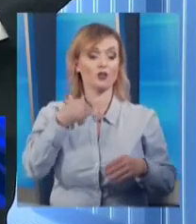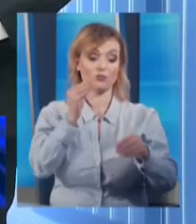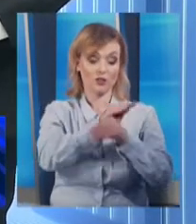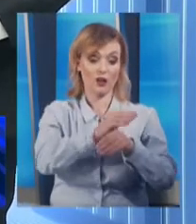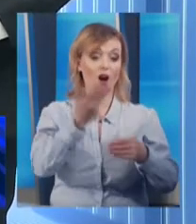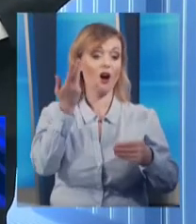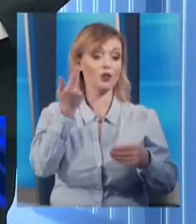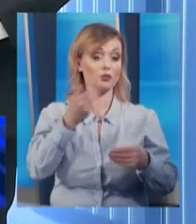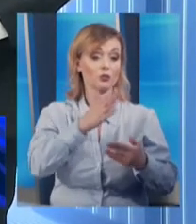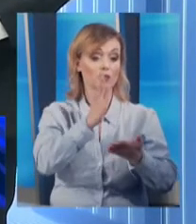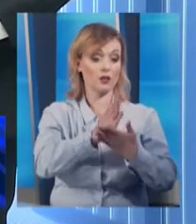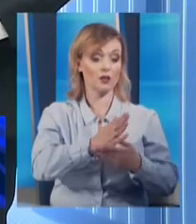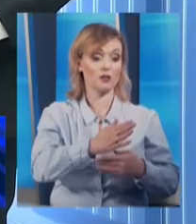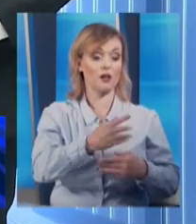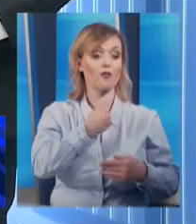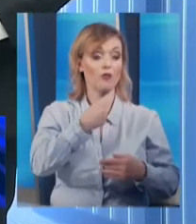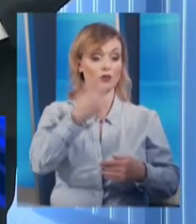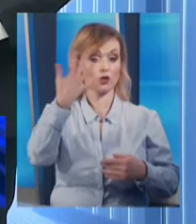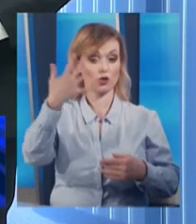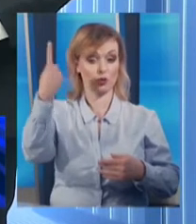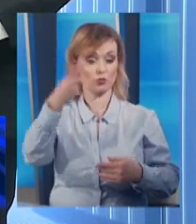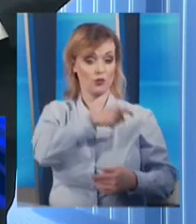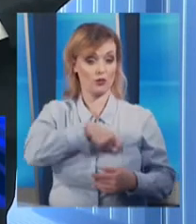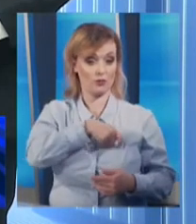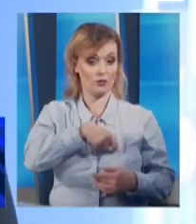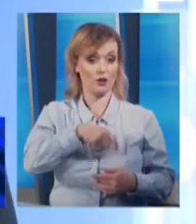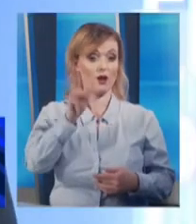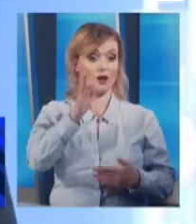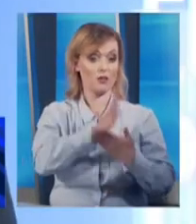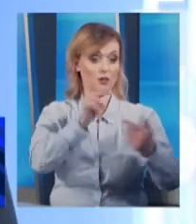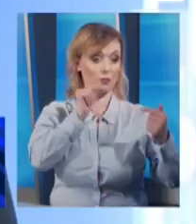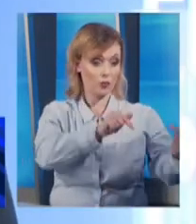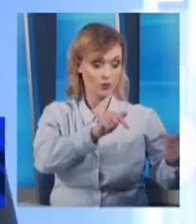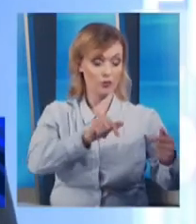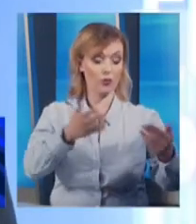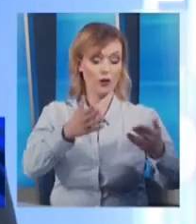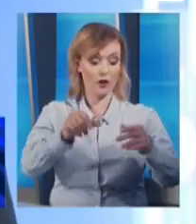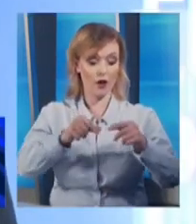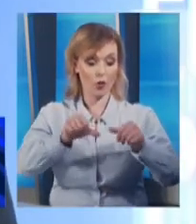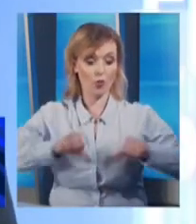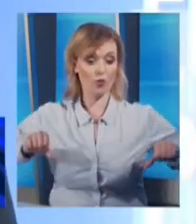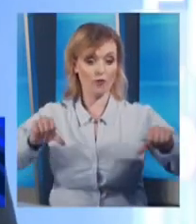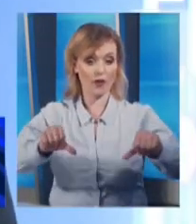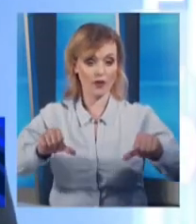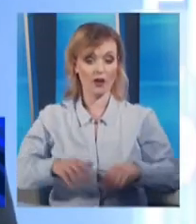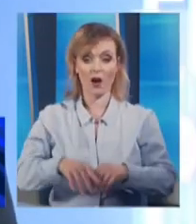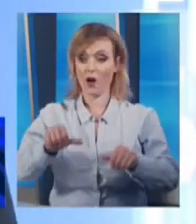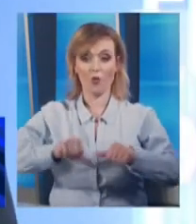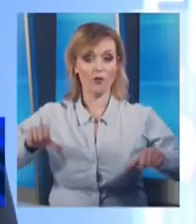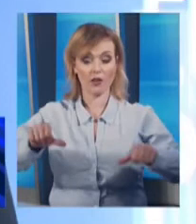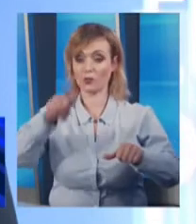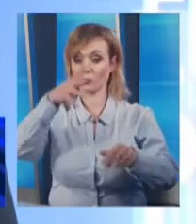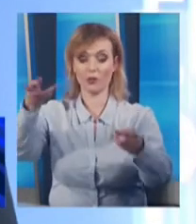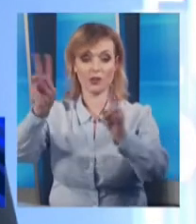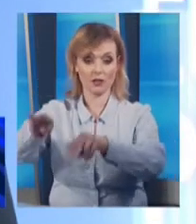un vot de 51 de deputați care se dau împotriva unui guvern, guvernul acela nu are cum să rămână. Deci